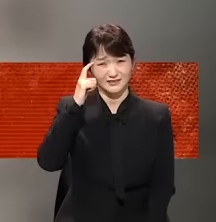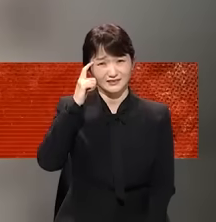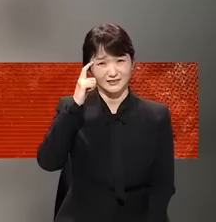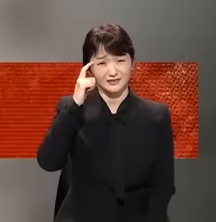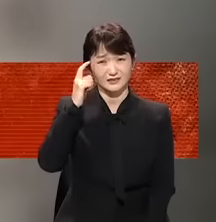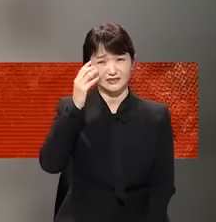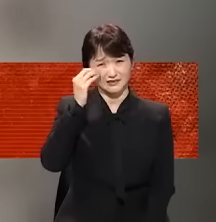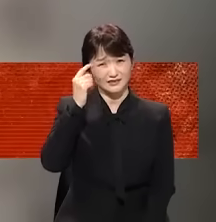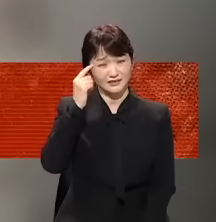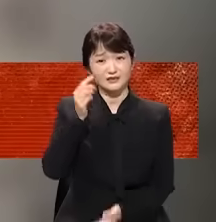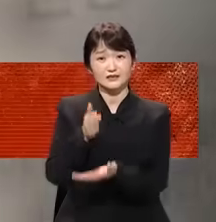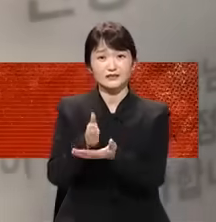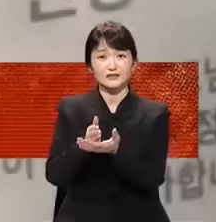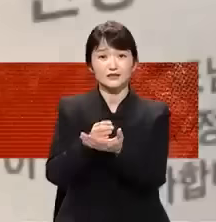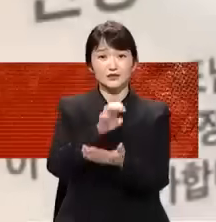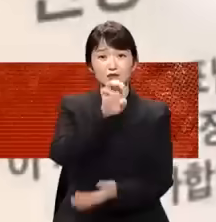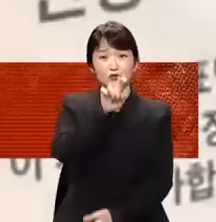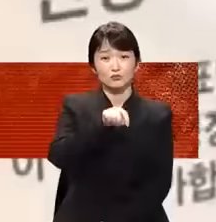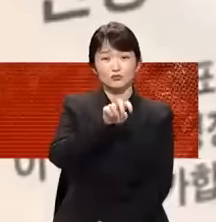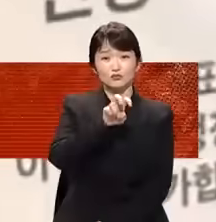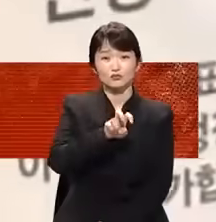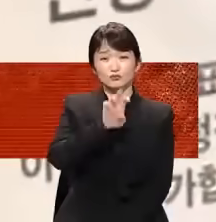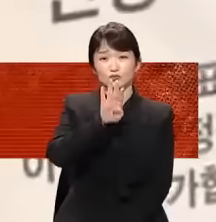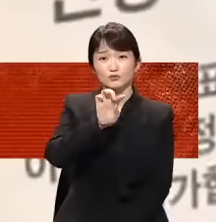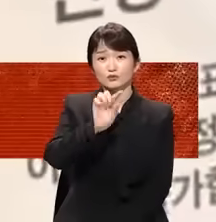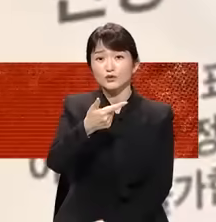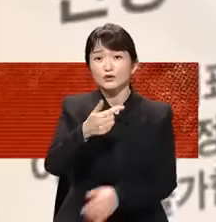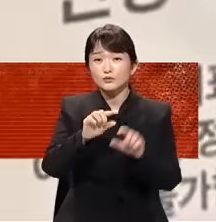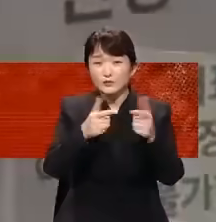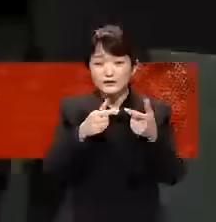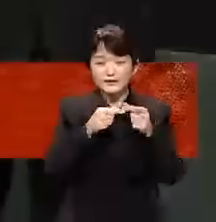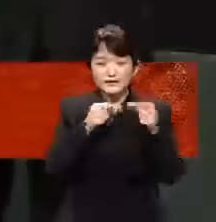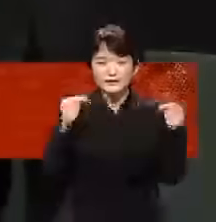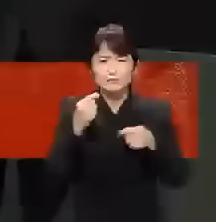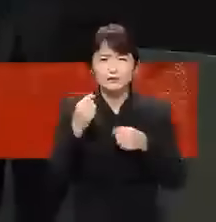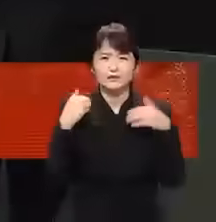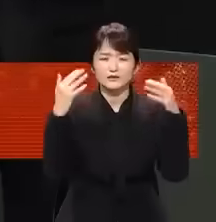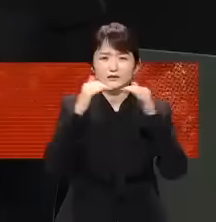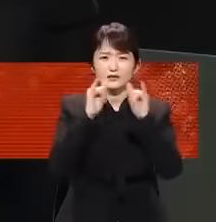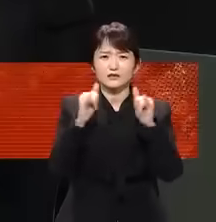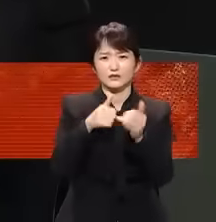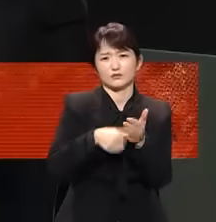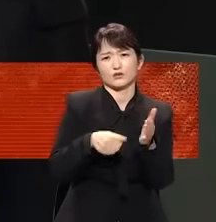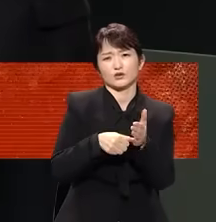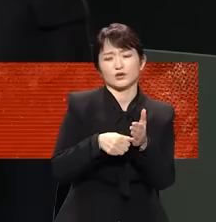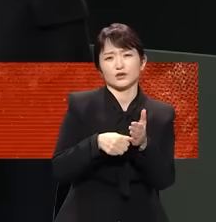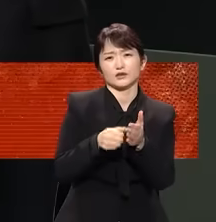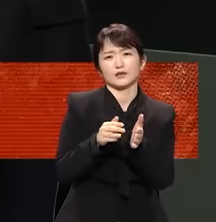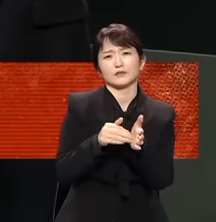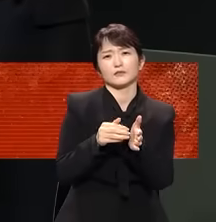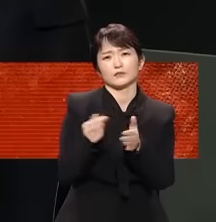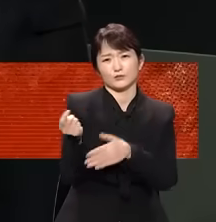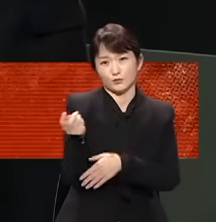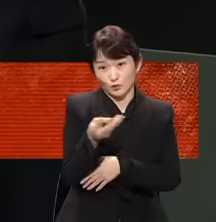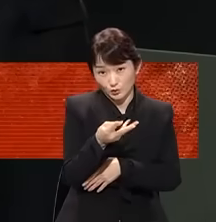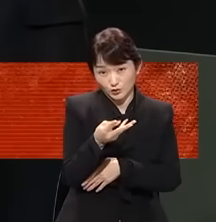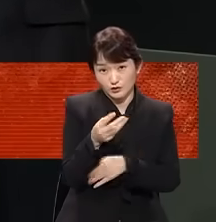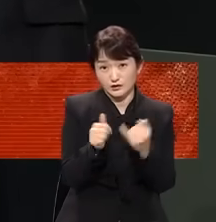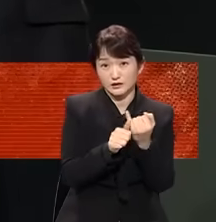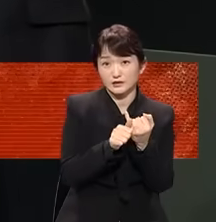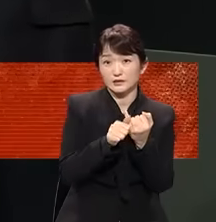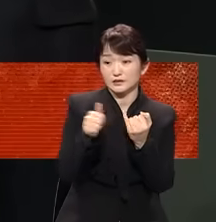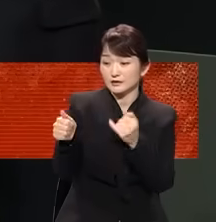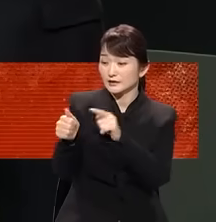참고로 말씀드리면 번이라함은 일본 성인물의이 고유번호입니다 아 즉 신랑아